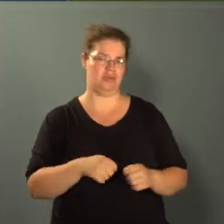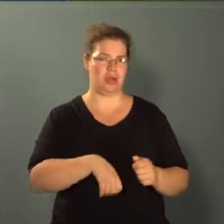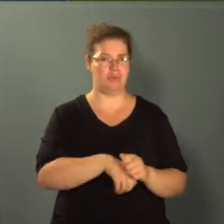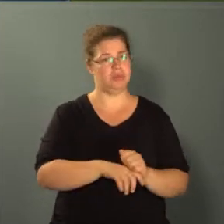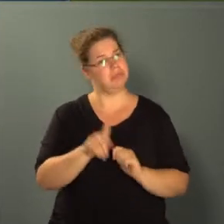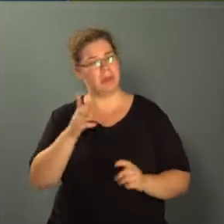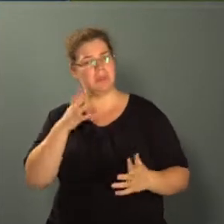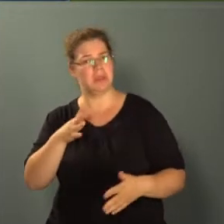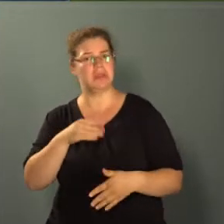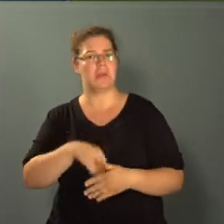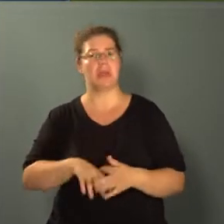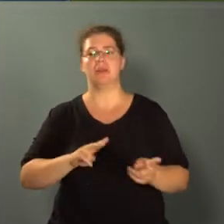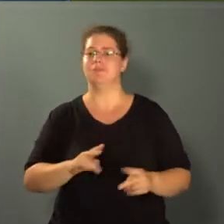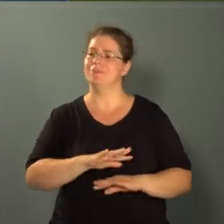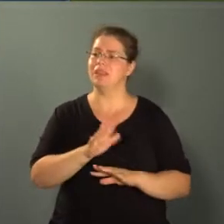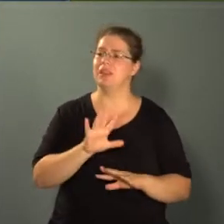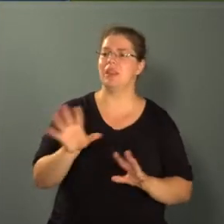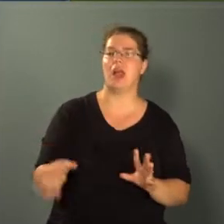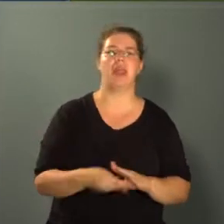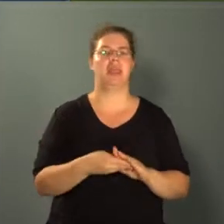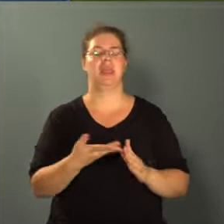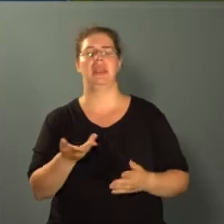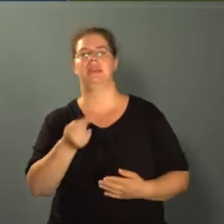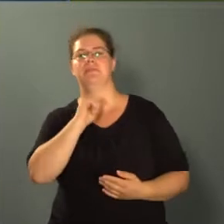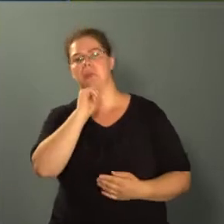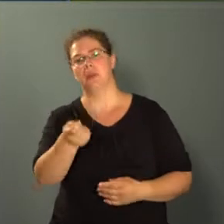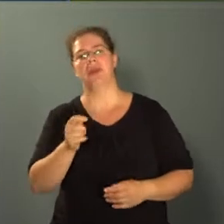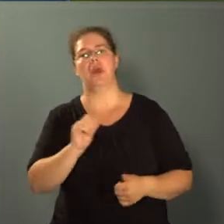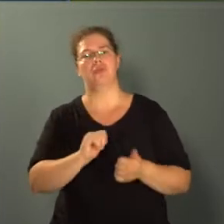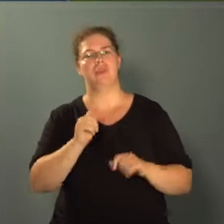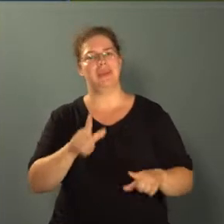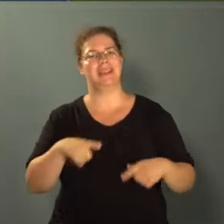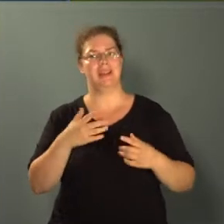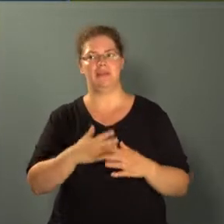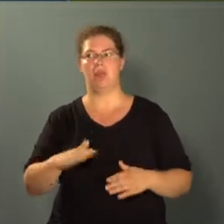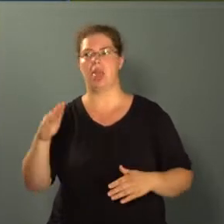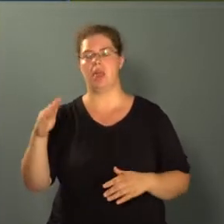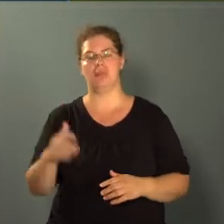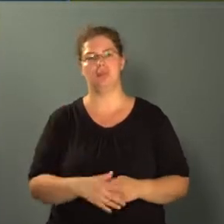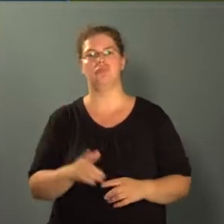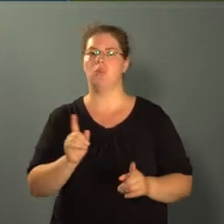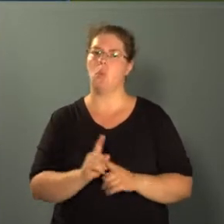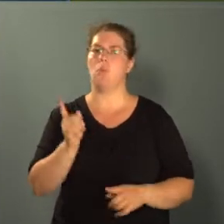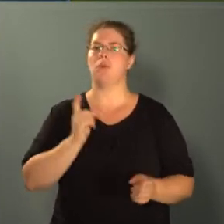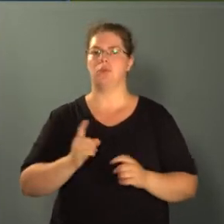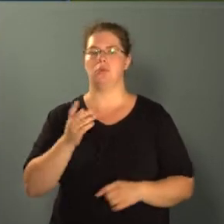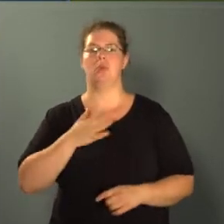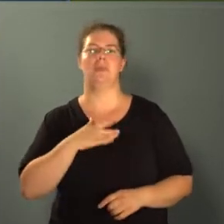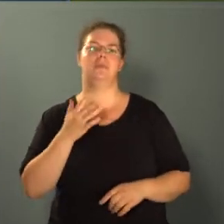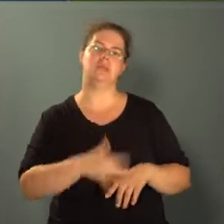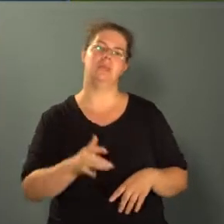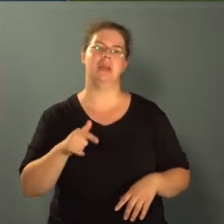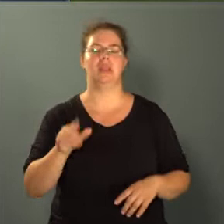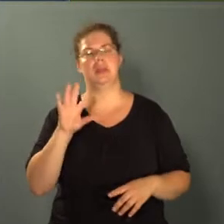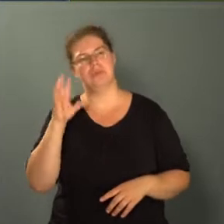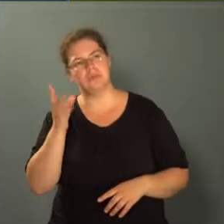de bízom benne, hogy mind az egész magyar sportélet föllendült. Én úgy gondolom, hogy próbáljuk ennek szellemében